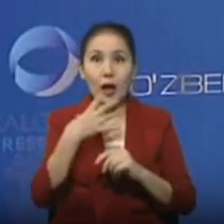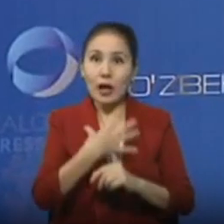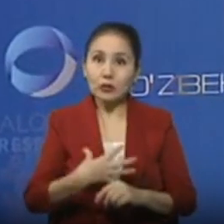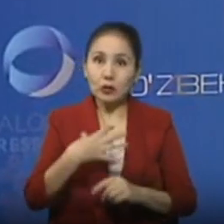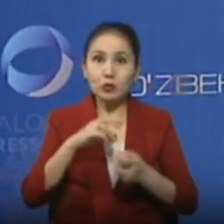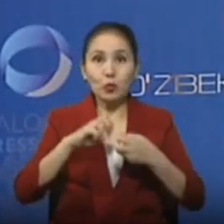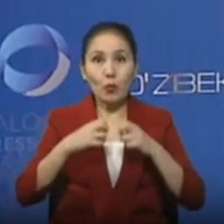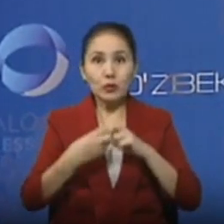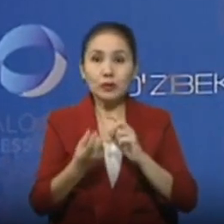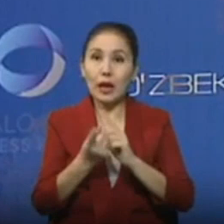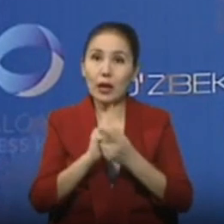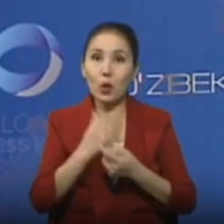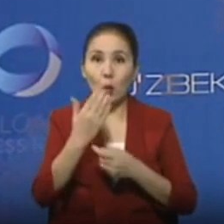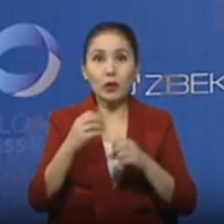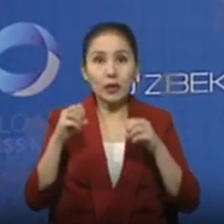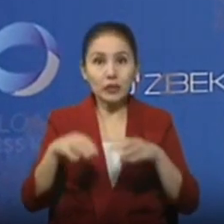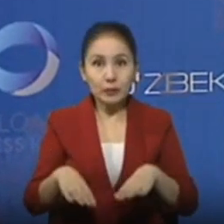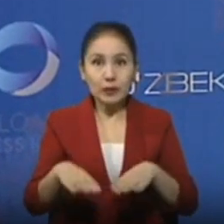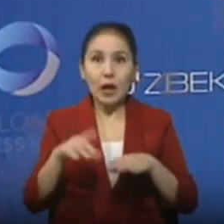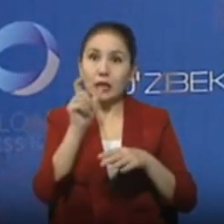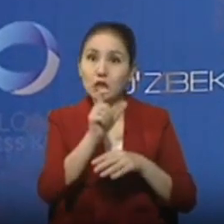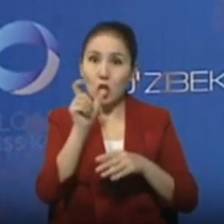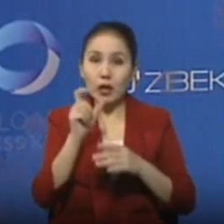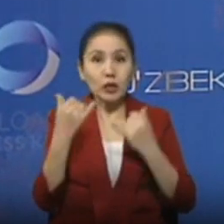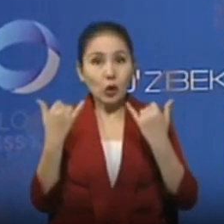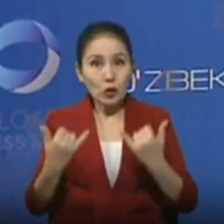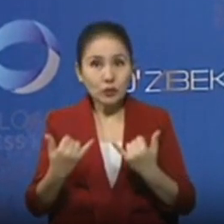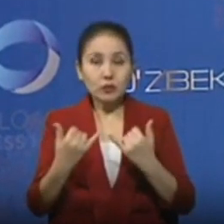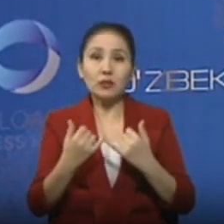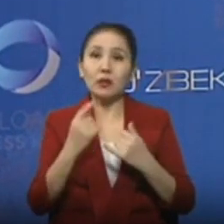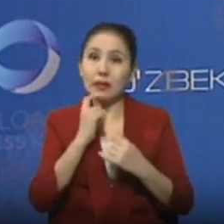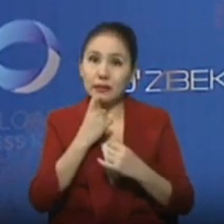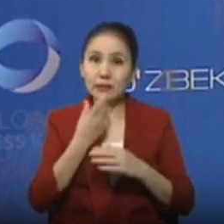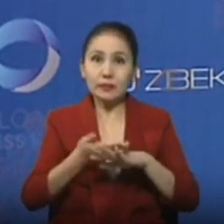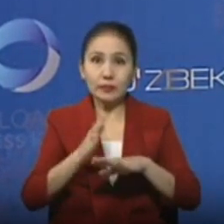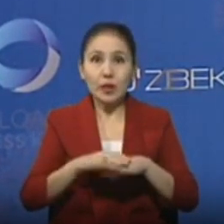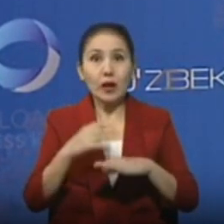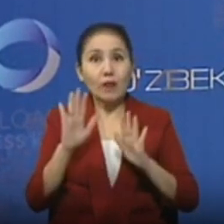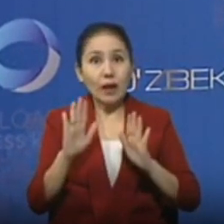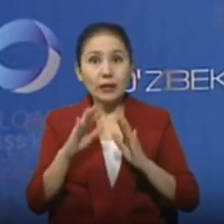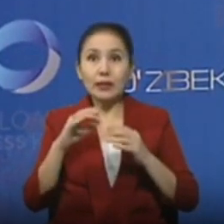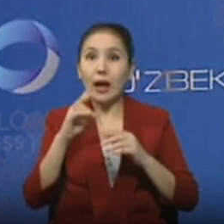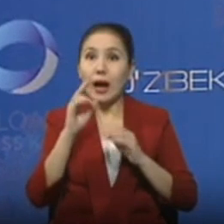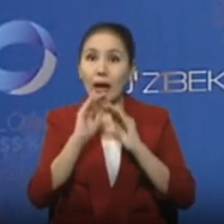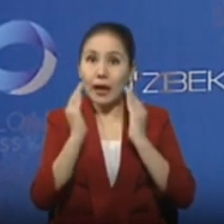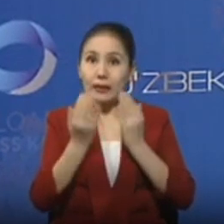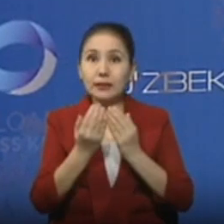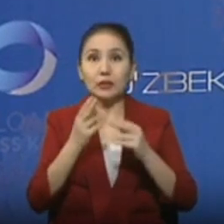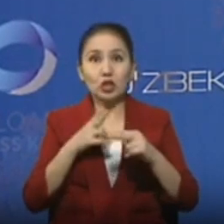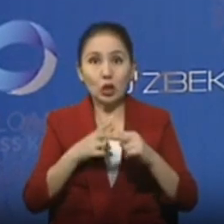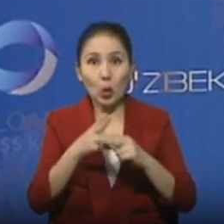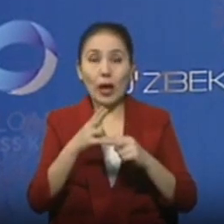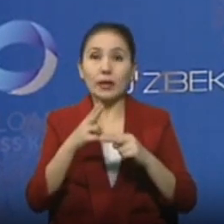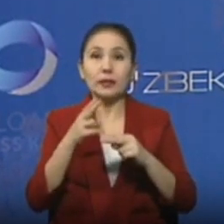муаммосыга айланып, уның ечімі алдыды инсаният хозырчы ожиз болып тұрыпты. Фақаткина карантин чеклеулары орқалей